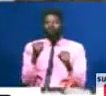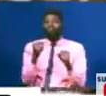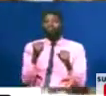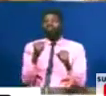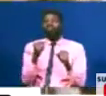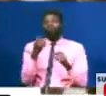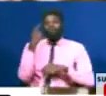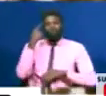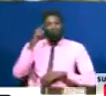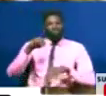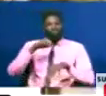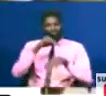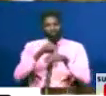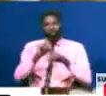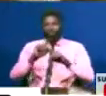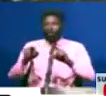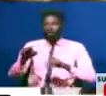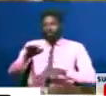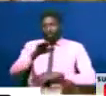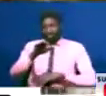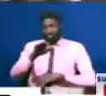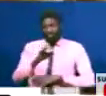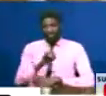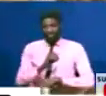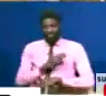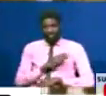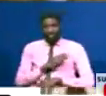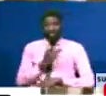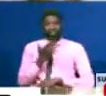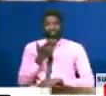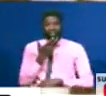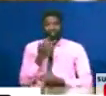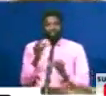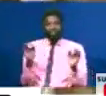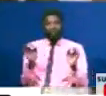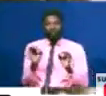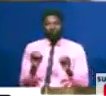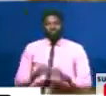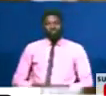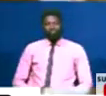kupendelea. Isufar nikiripotia darubini kutoka Gilgil, County ya Nakuru.